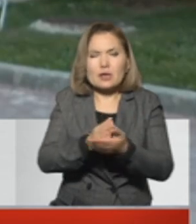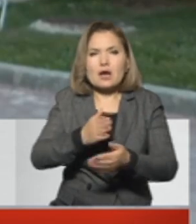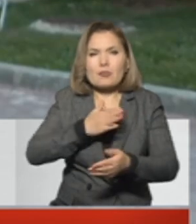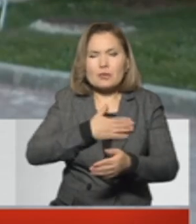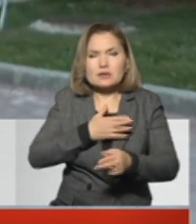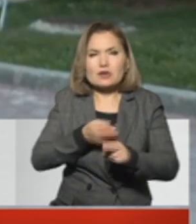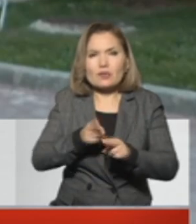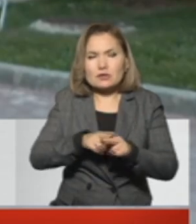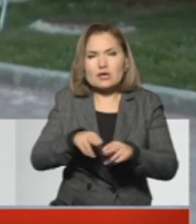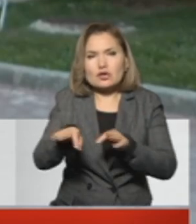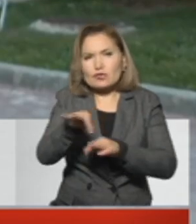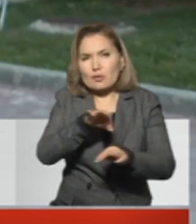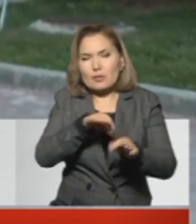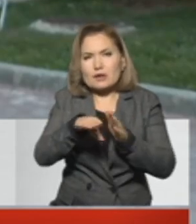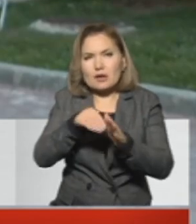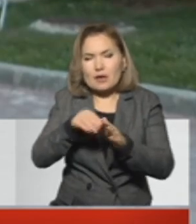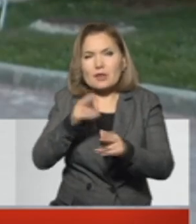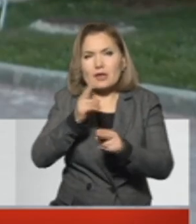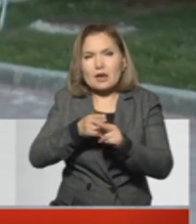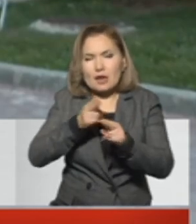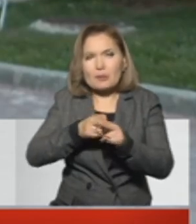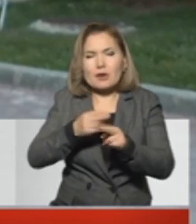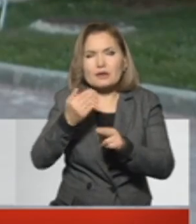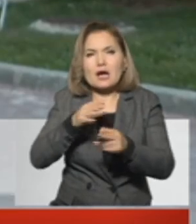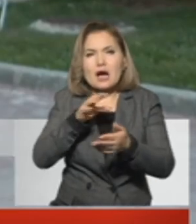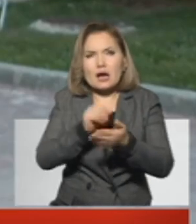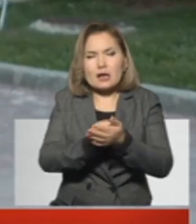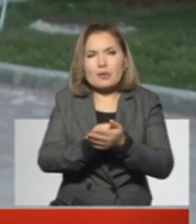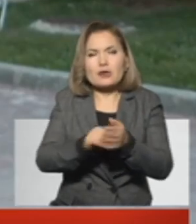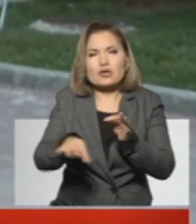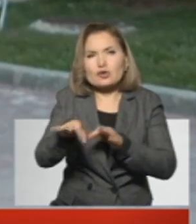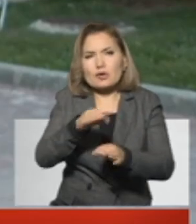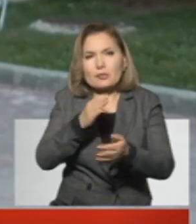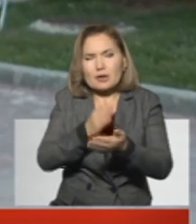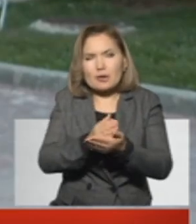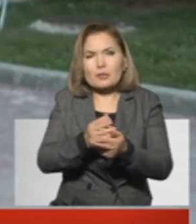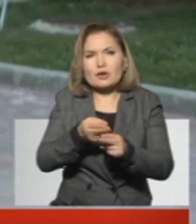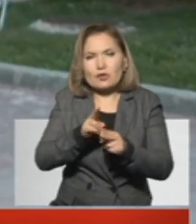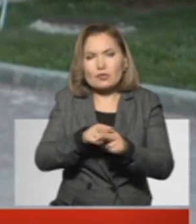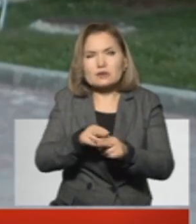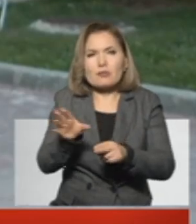сала-сала іріктейміз. Мысалы, темір металлургиясымен айналысатын жобалар болса, сол жаққа бағыттаймыз.